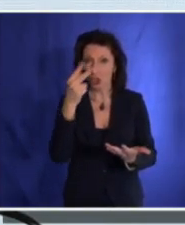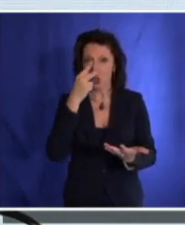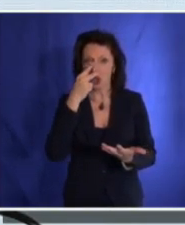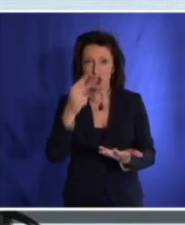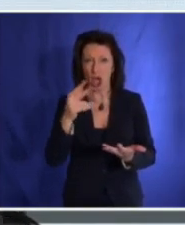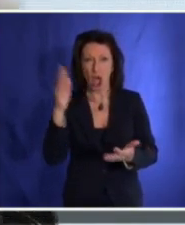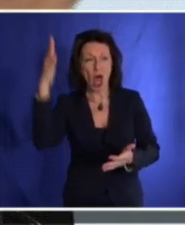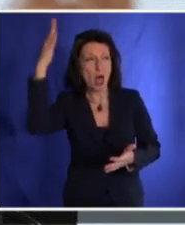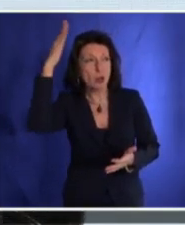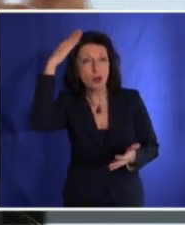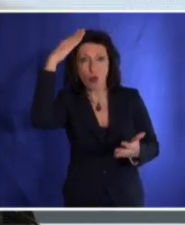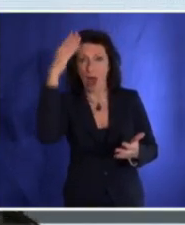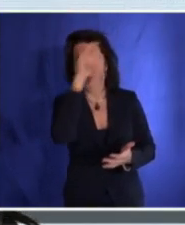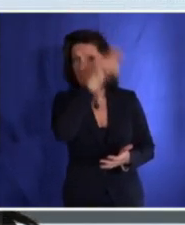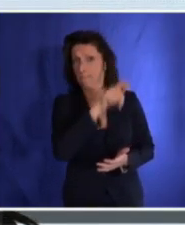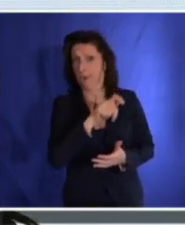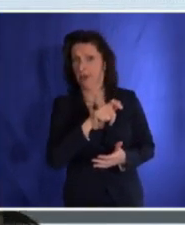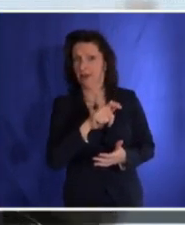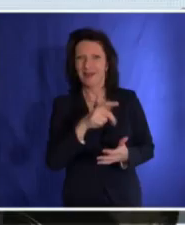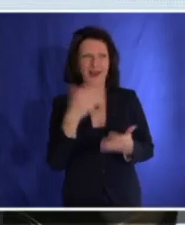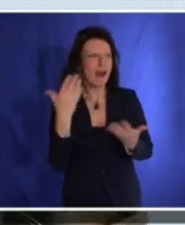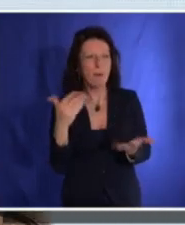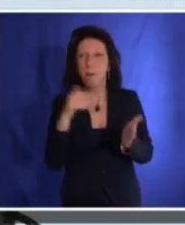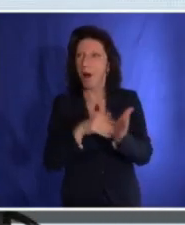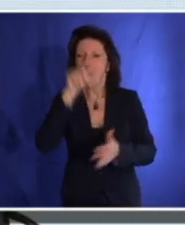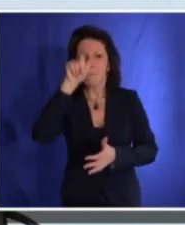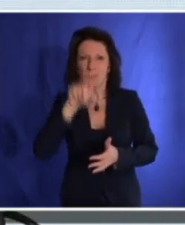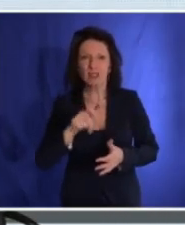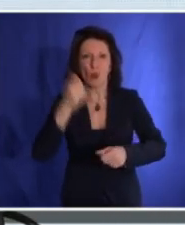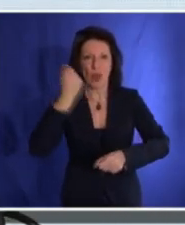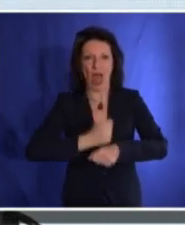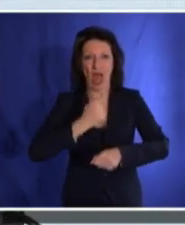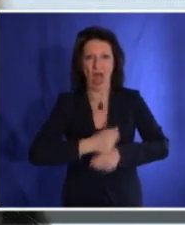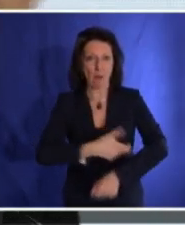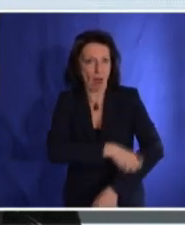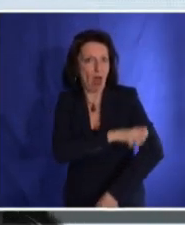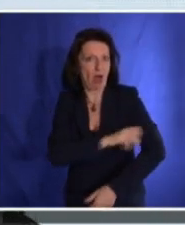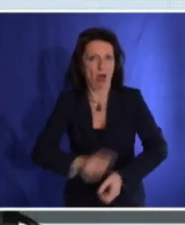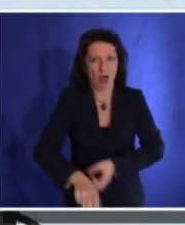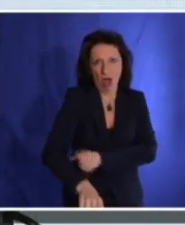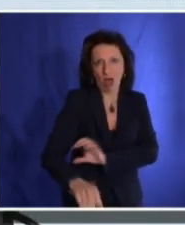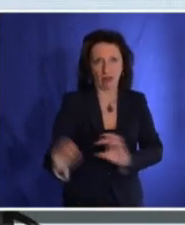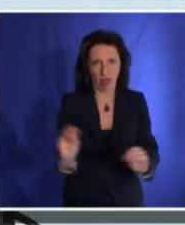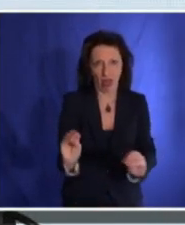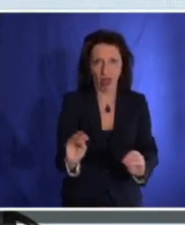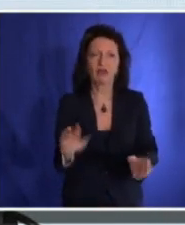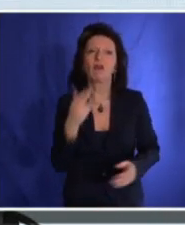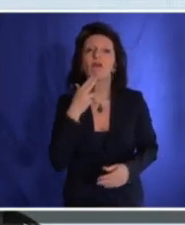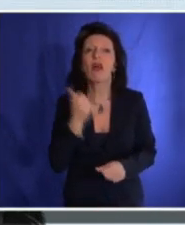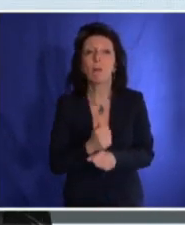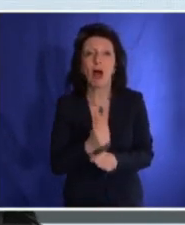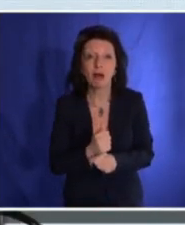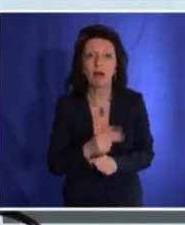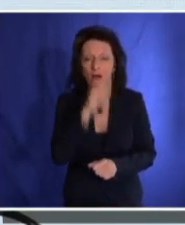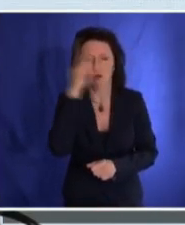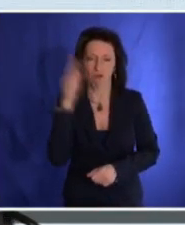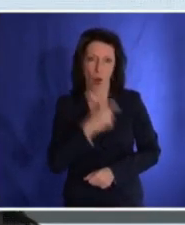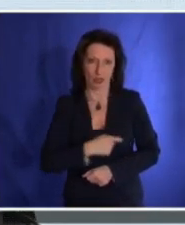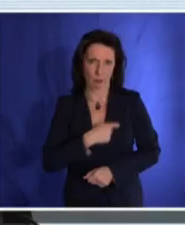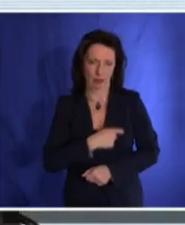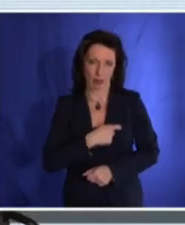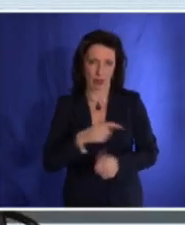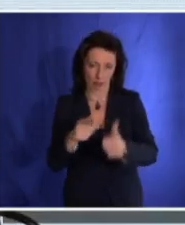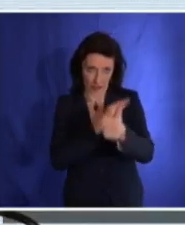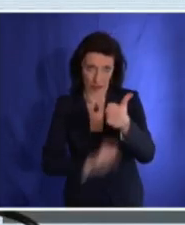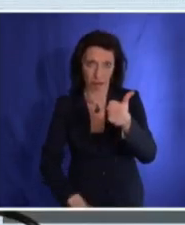und zu anderen, die Arbeit muss wer machen, das macht meistens die Volkspartei. Wir erklären es halt nicht allen und geben es nicht so weiter. Und das Zweite, wir